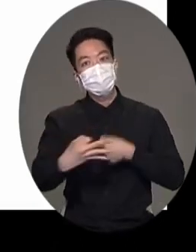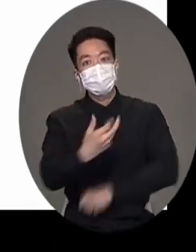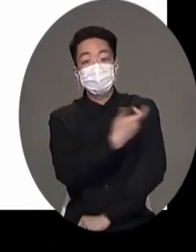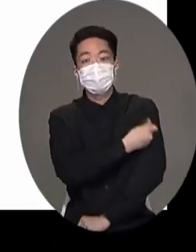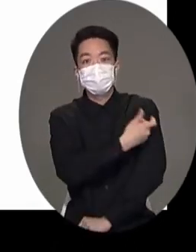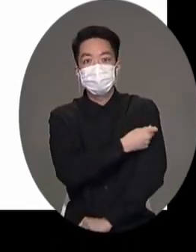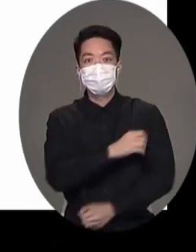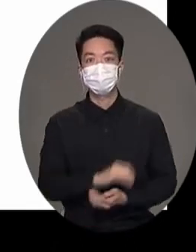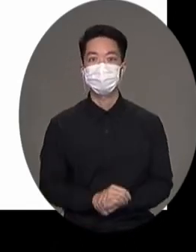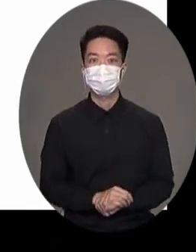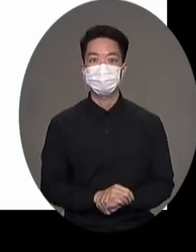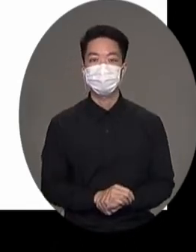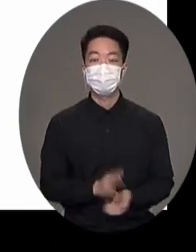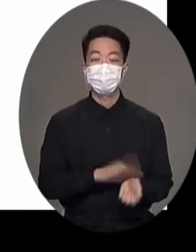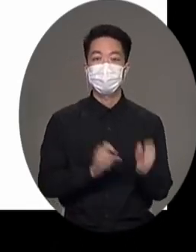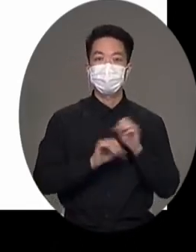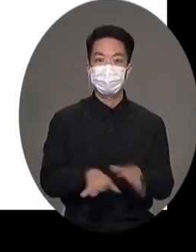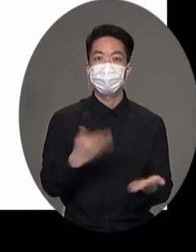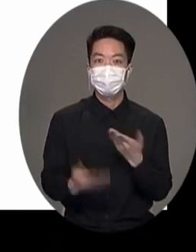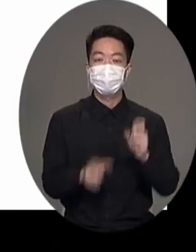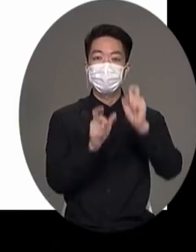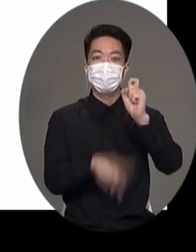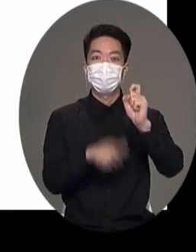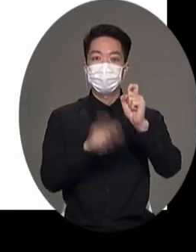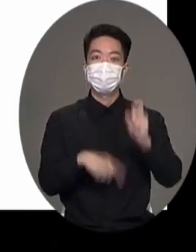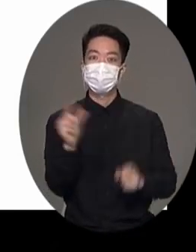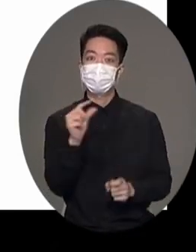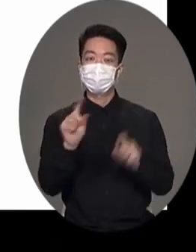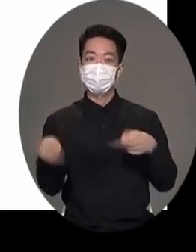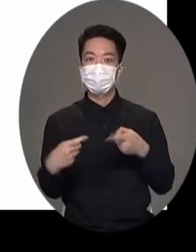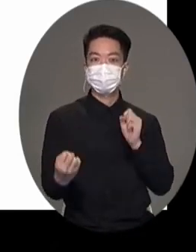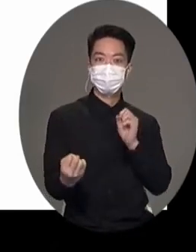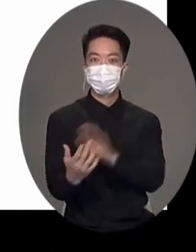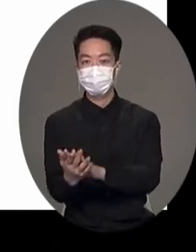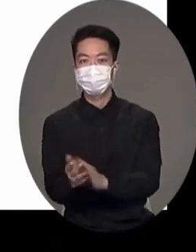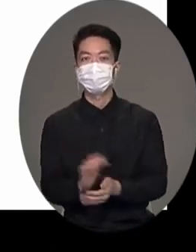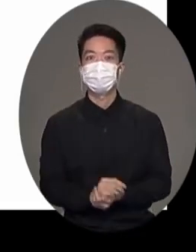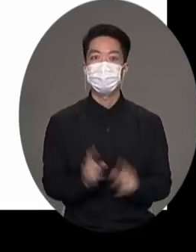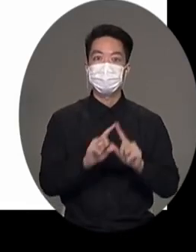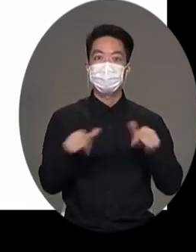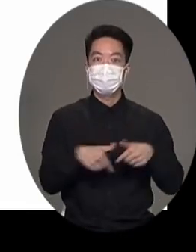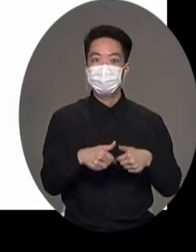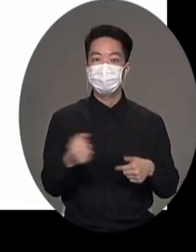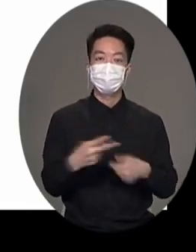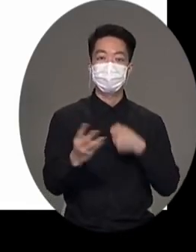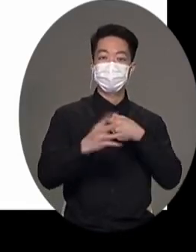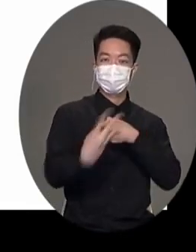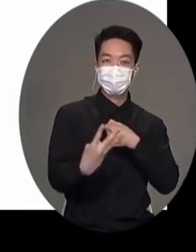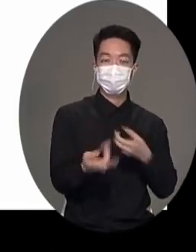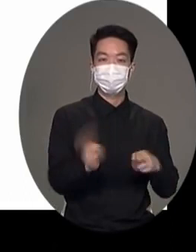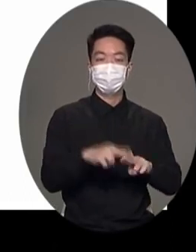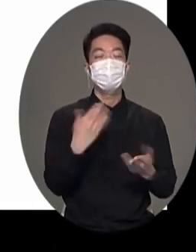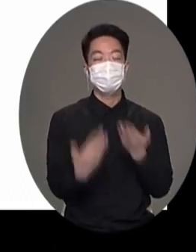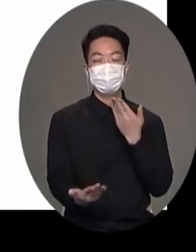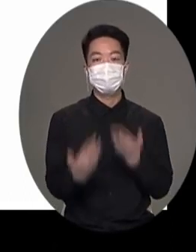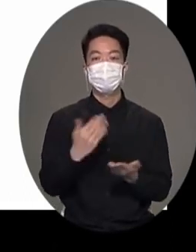三劑嘅加強針，而疫情咧亦都有可能影響喺九月嘅猶太節日期間，以色列咧可能係面